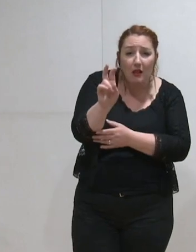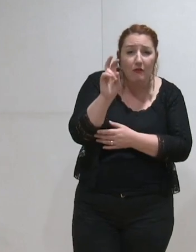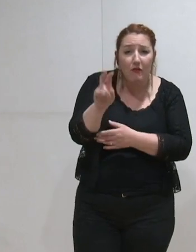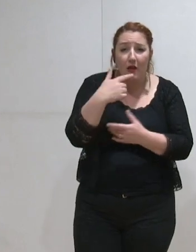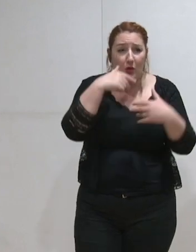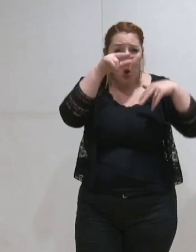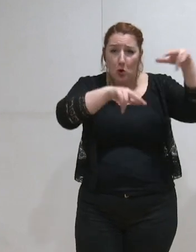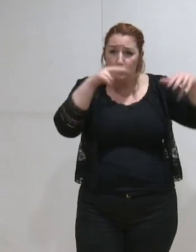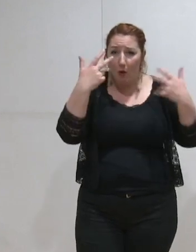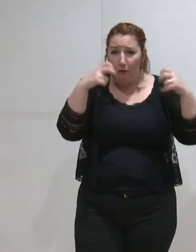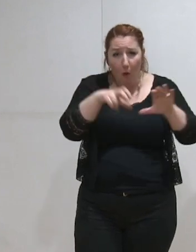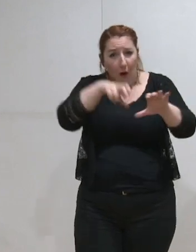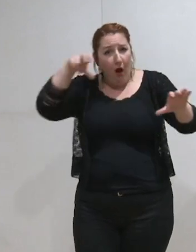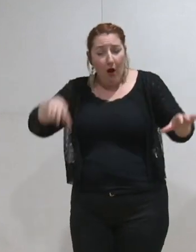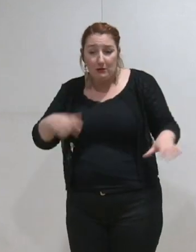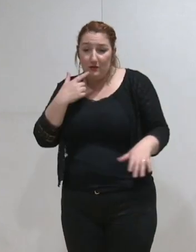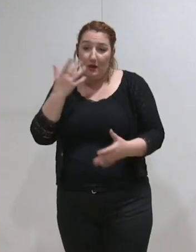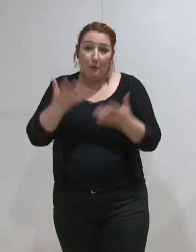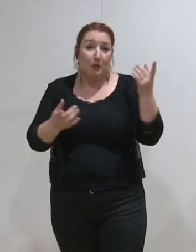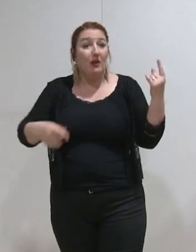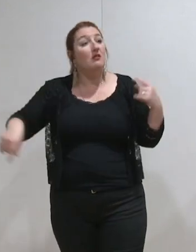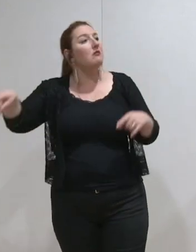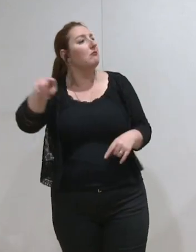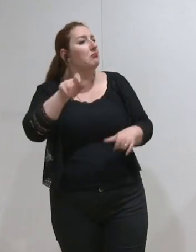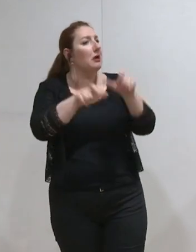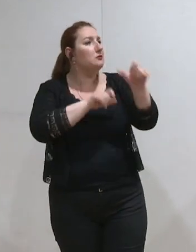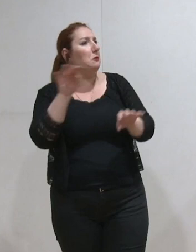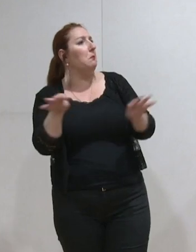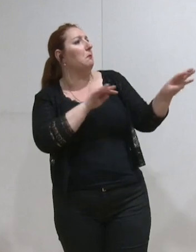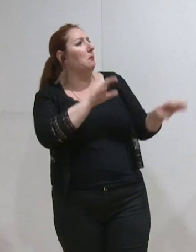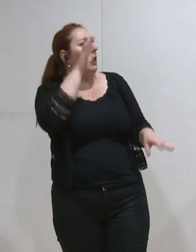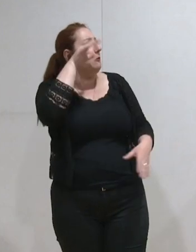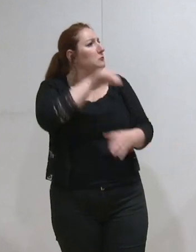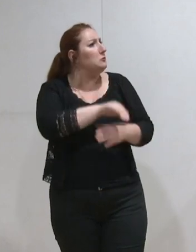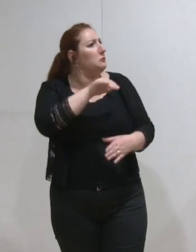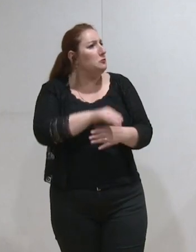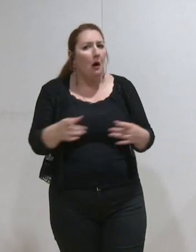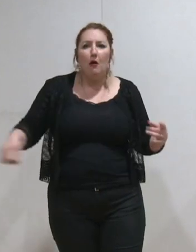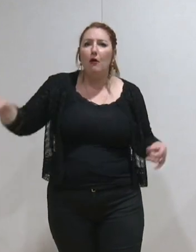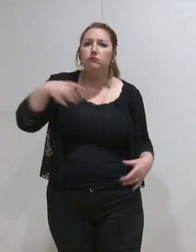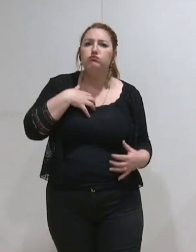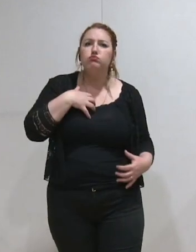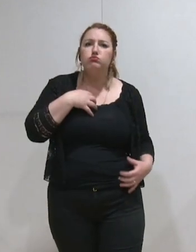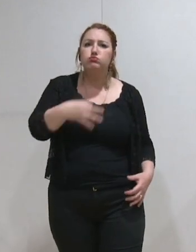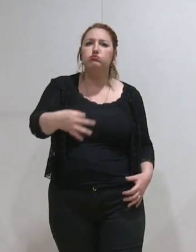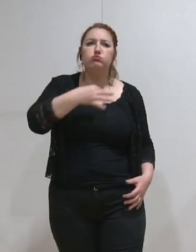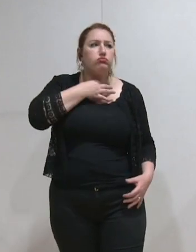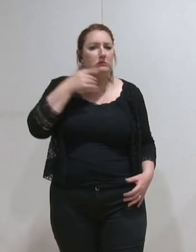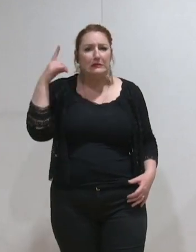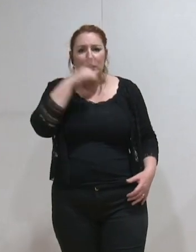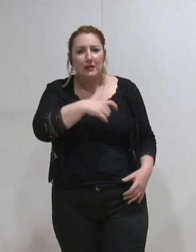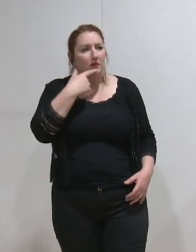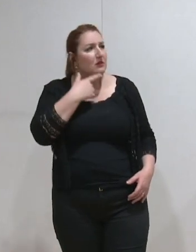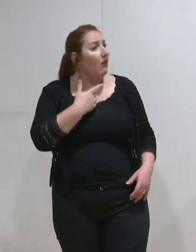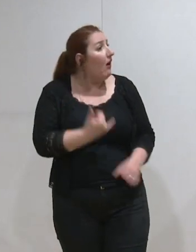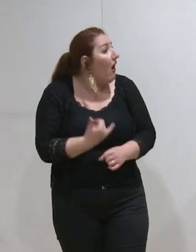c'est difficile certainement pour eux qui peut-être nous écoutent ce soir d'entendre que finalement c'est toujours trop logement